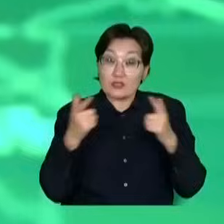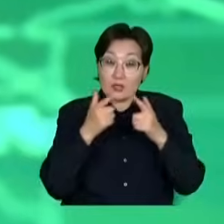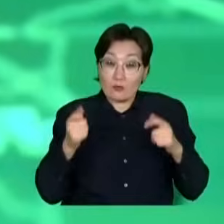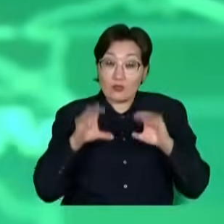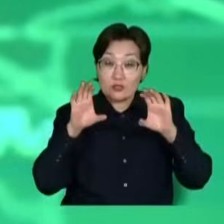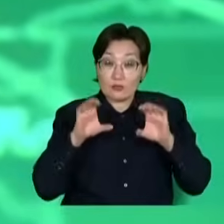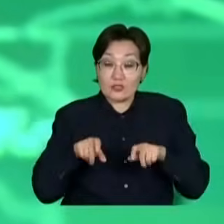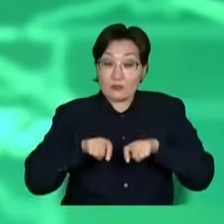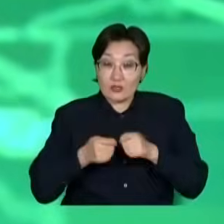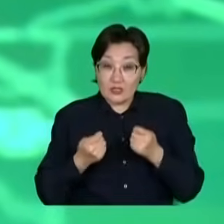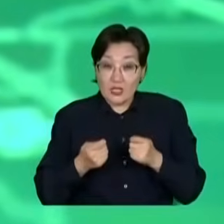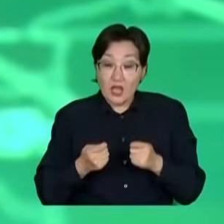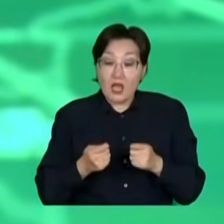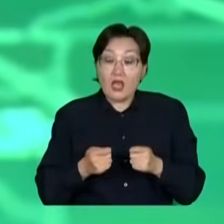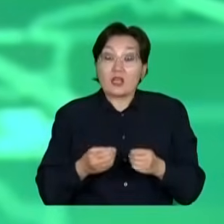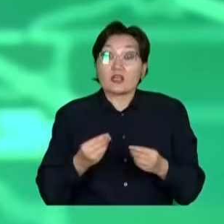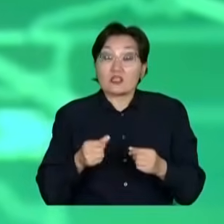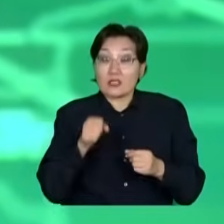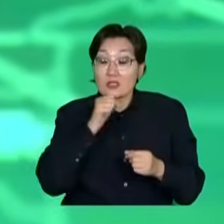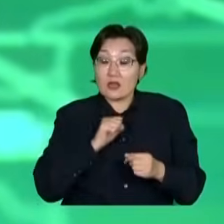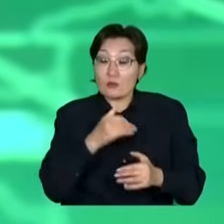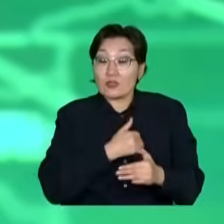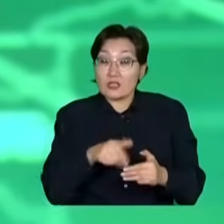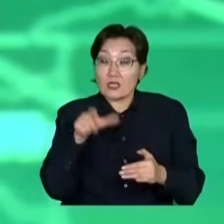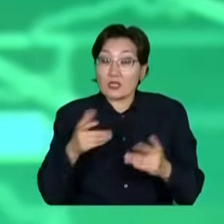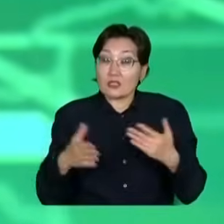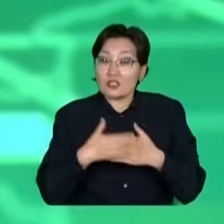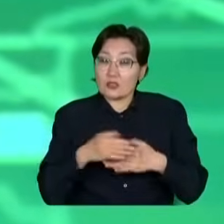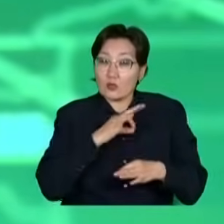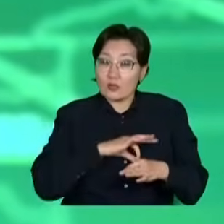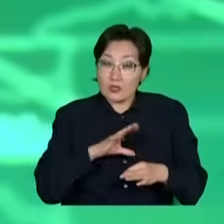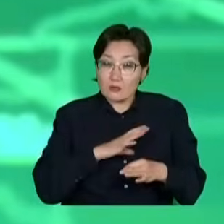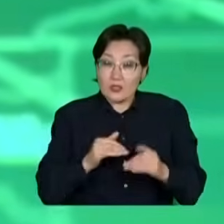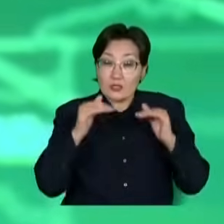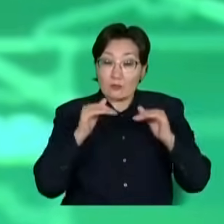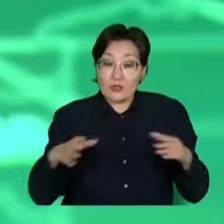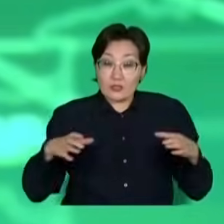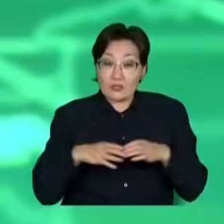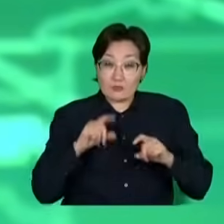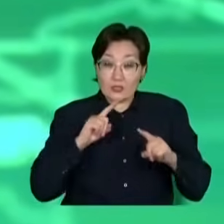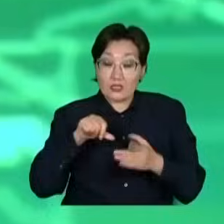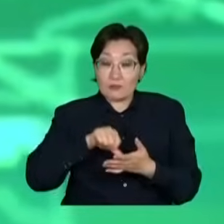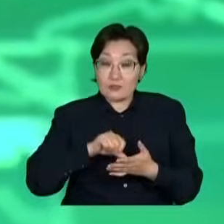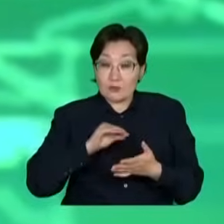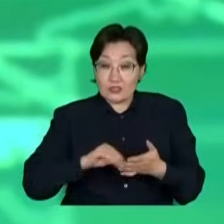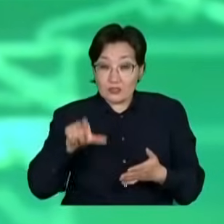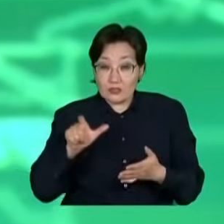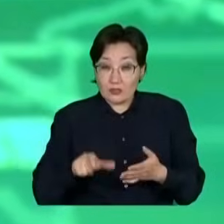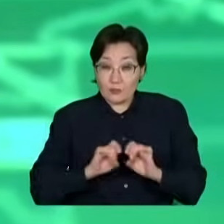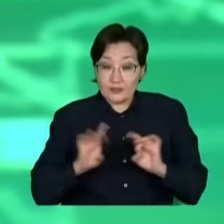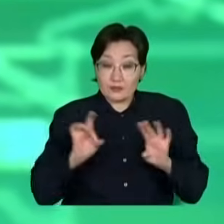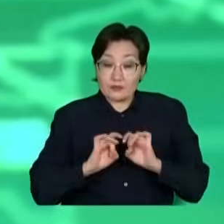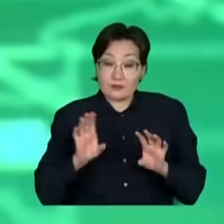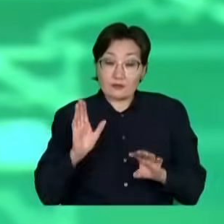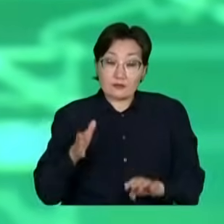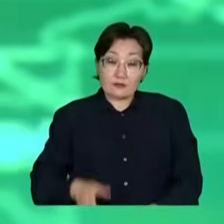Заңды белден басып, қаржыны қылғытқысы келгендерге қандай шара қолданылды. Төменгі палата жиынына қатысып келген әріптесім Кәмшат